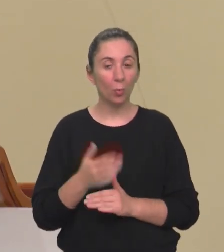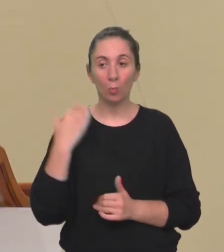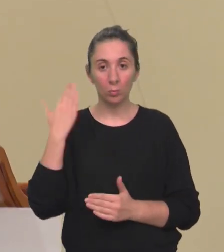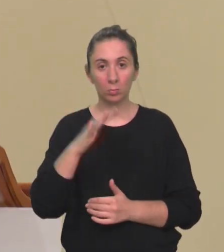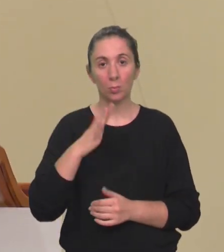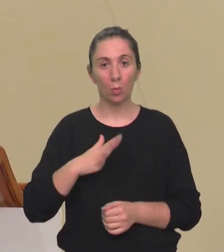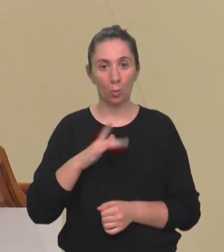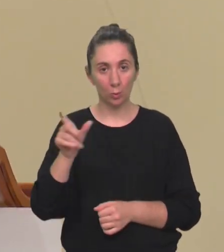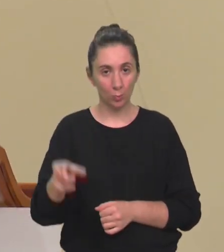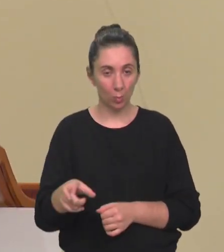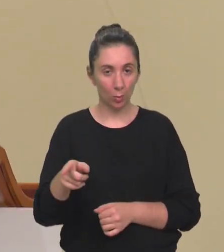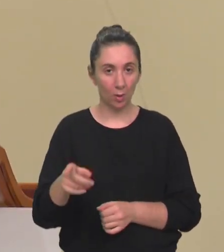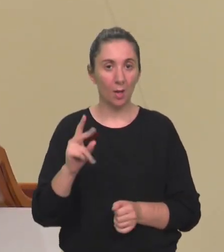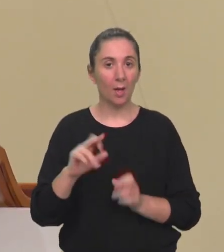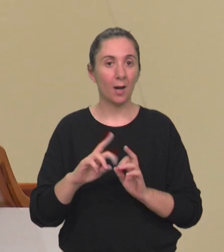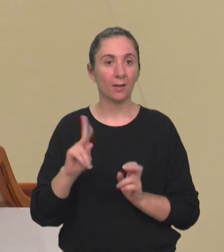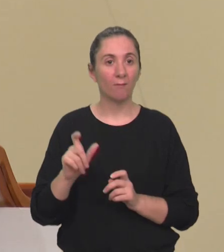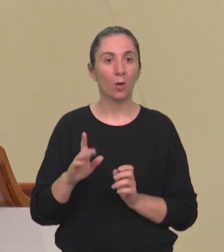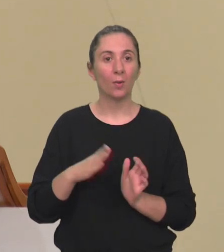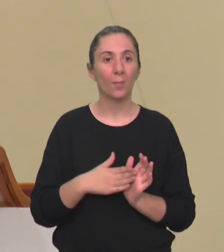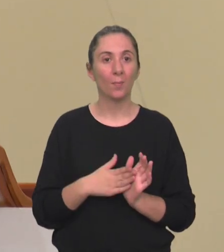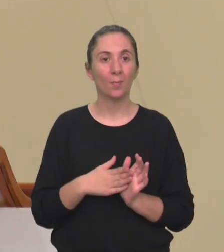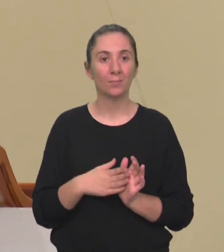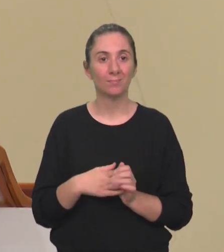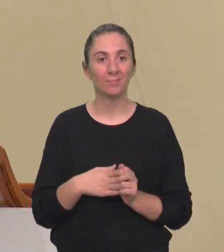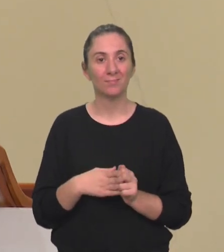pozdravljam gospodina Radivoja